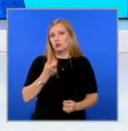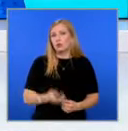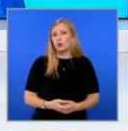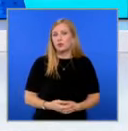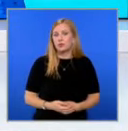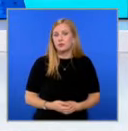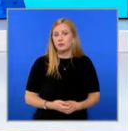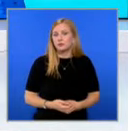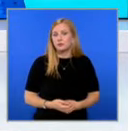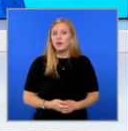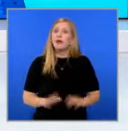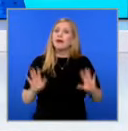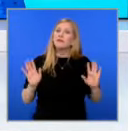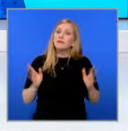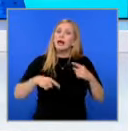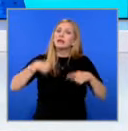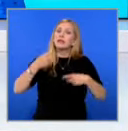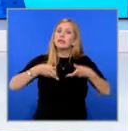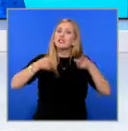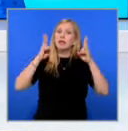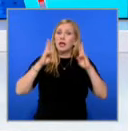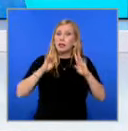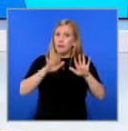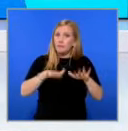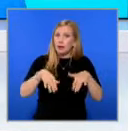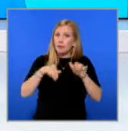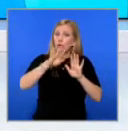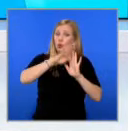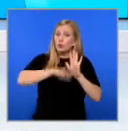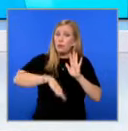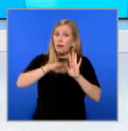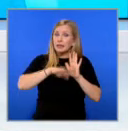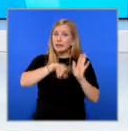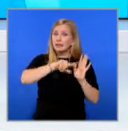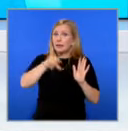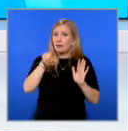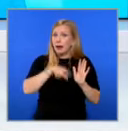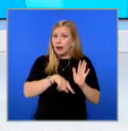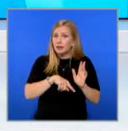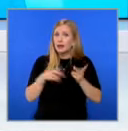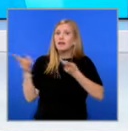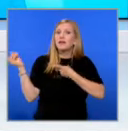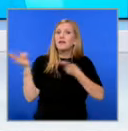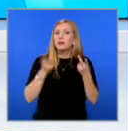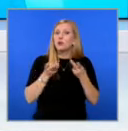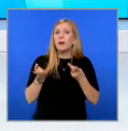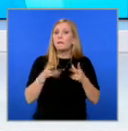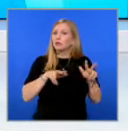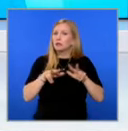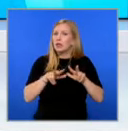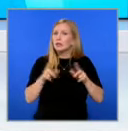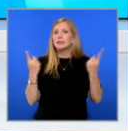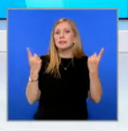зърно веднага след решението на парламента за отпадане на забраната на вноса беше организирана среща на инициативен